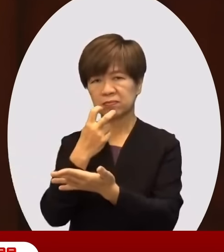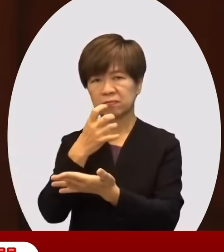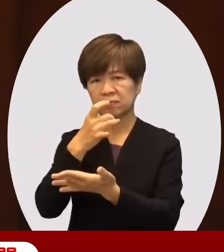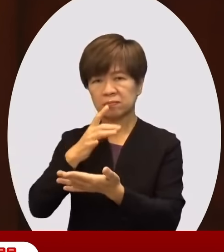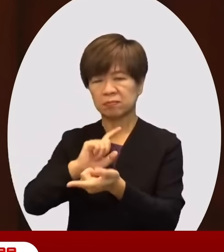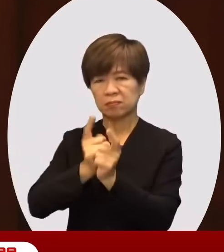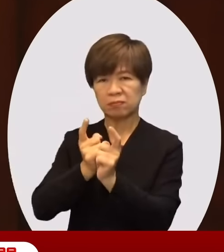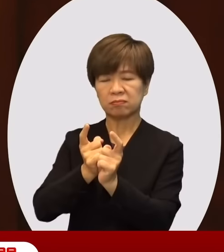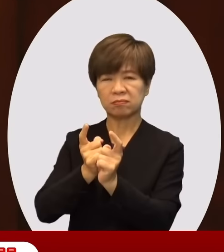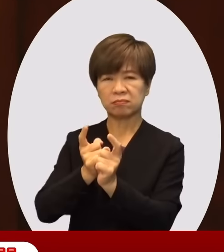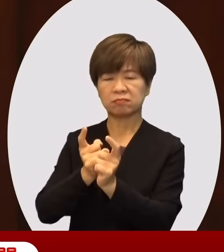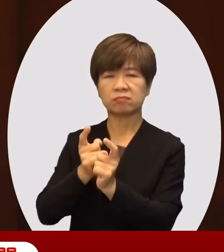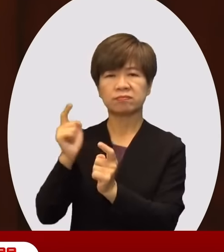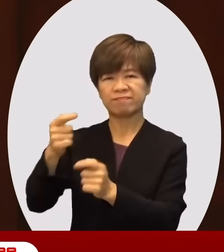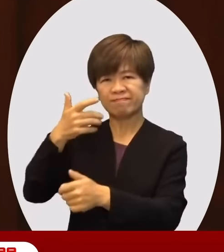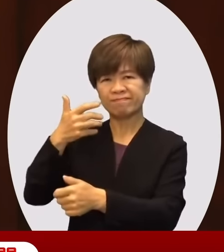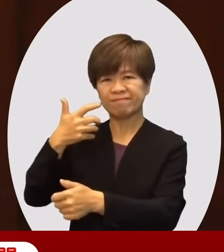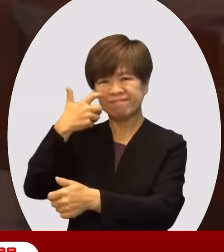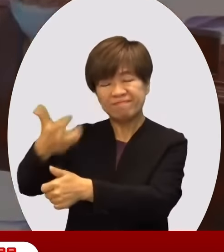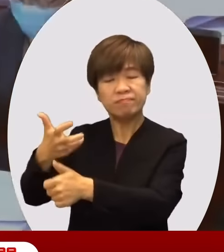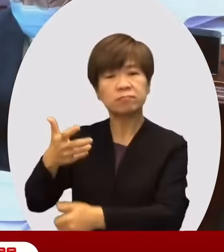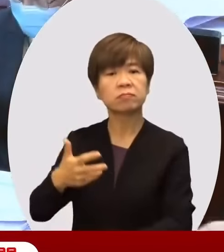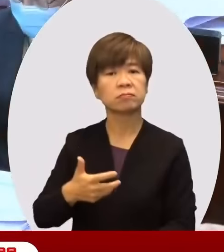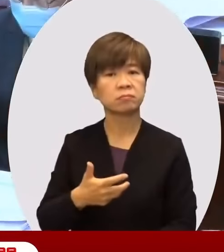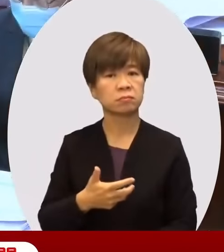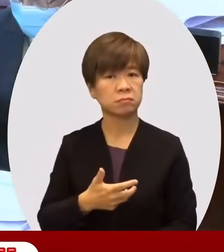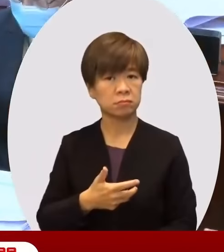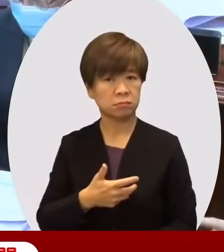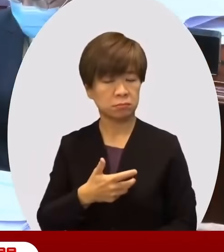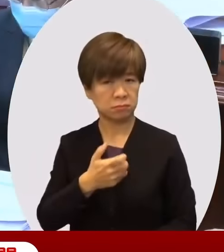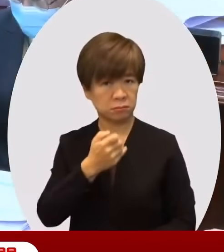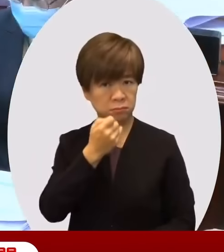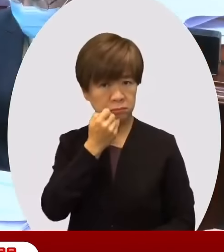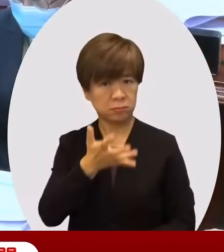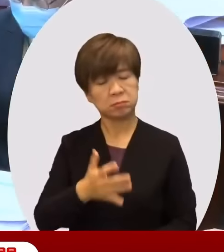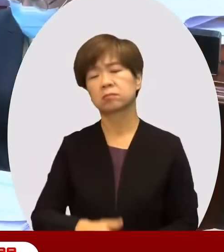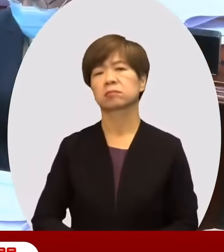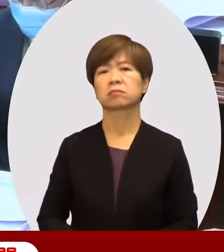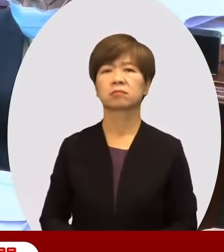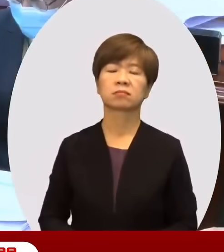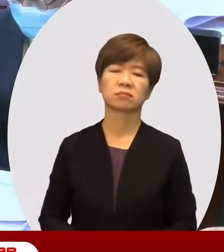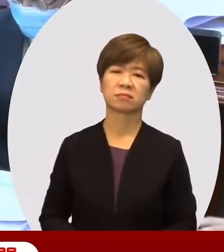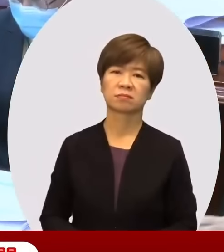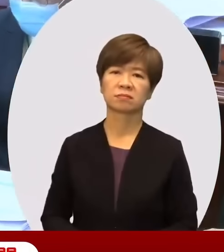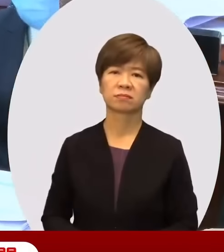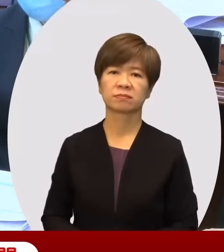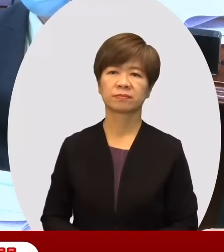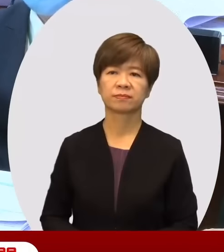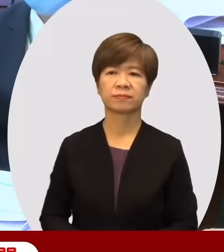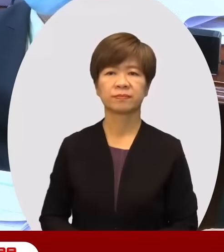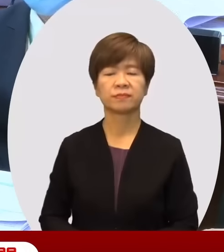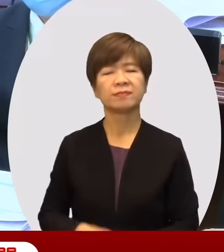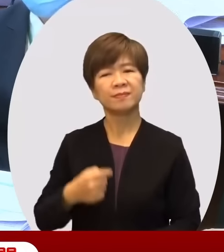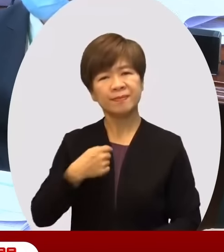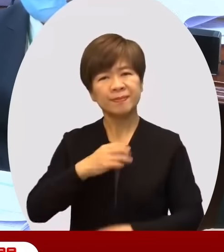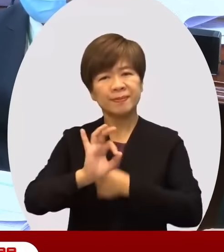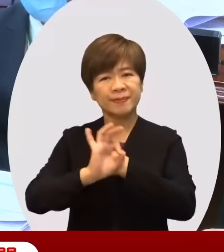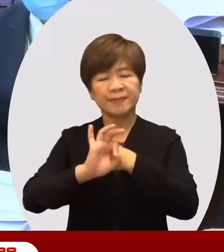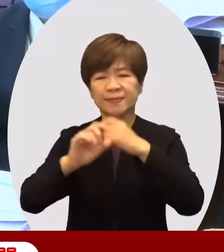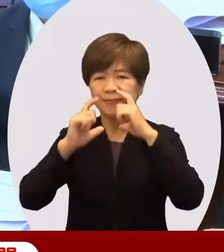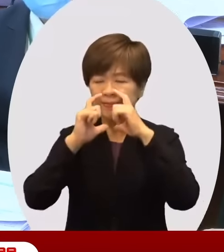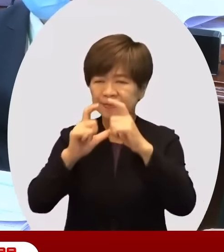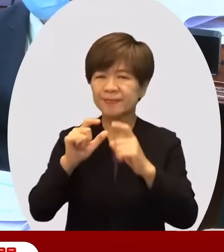统？我想提问的是这个问题。 没有，我来那个，我尝试的来回